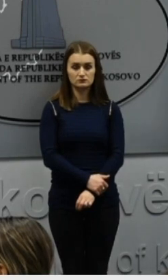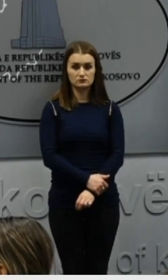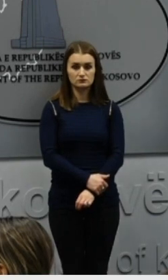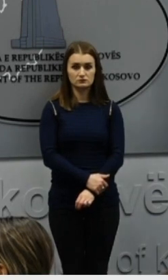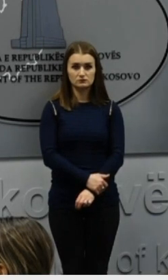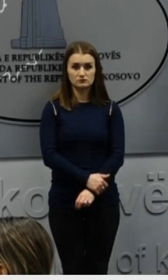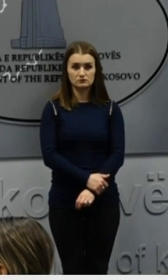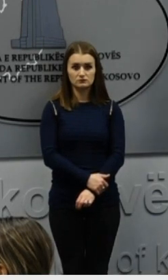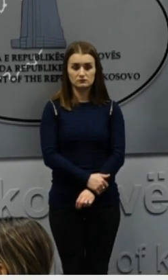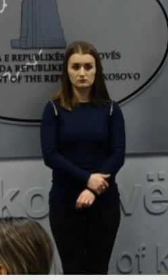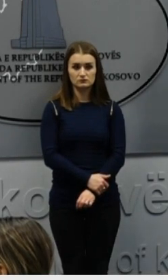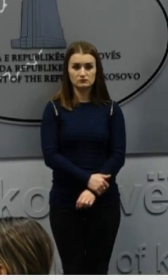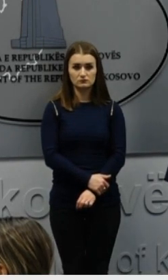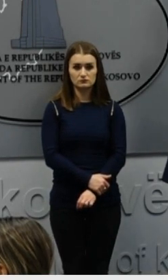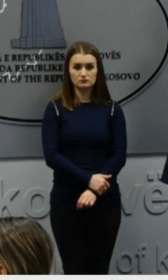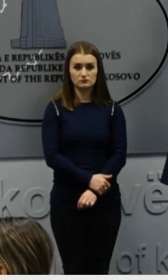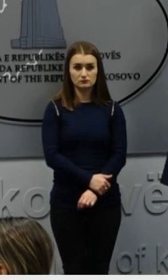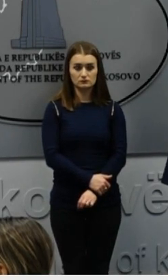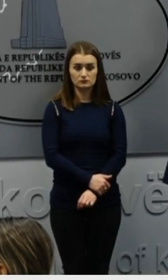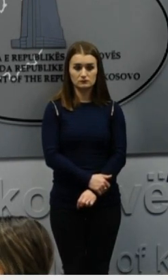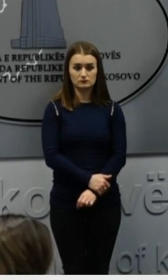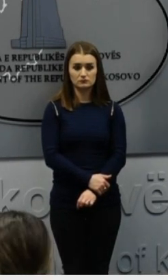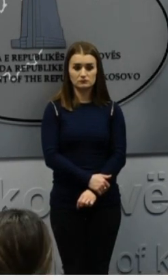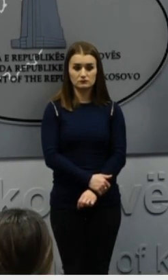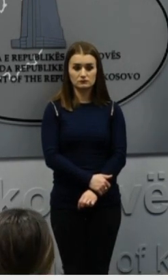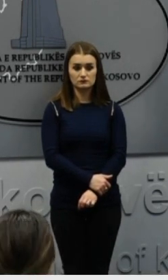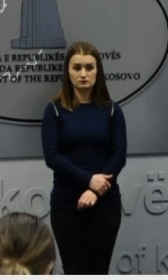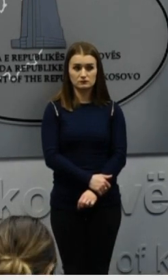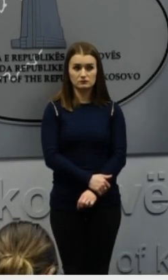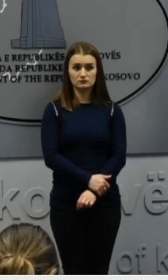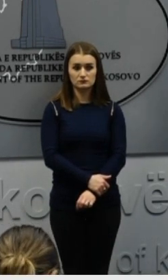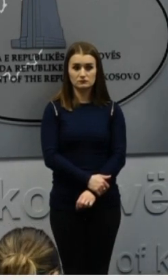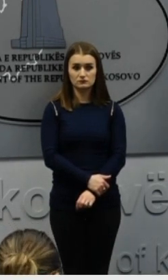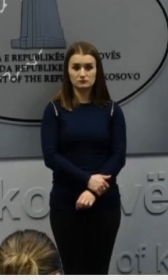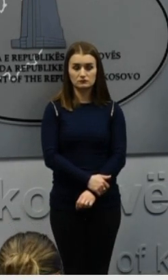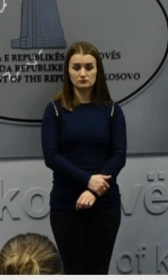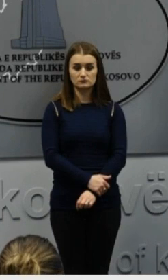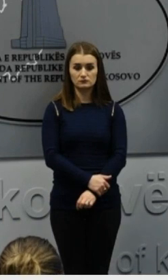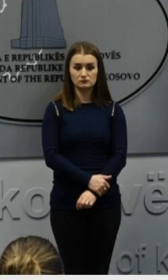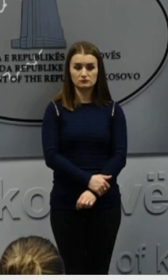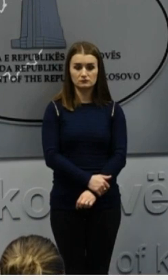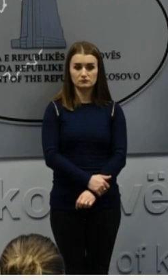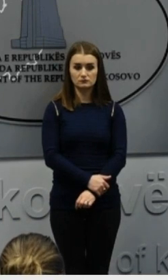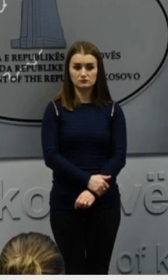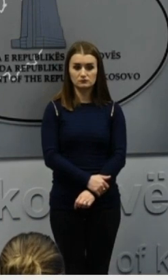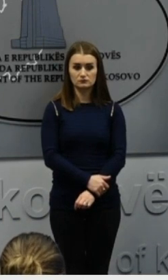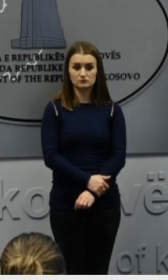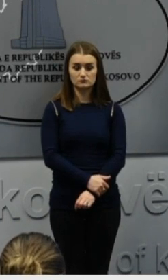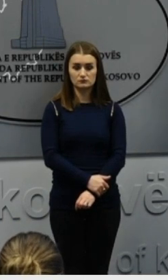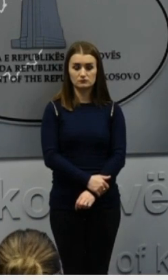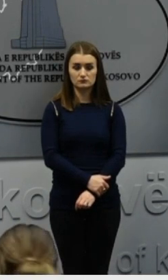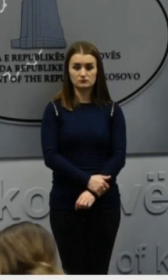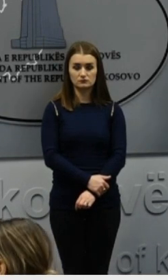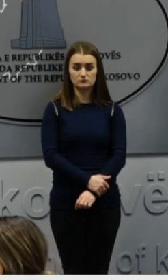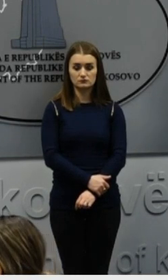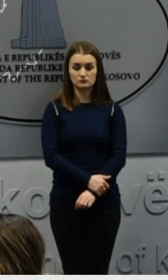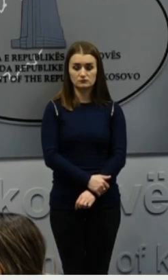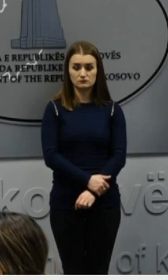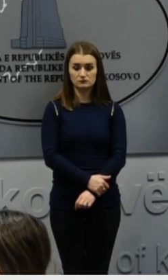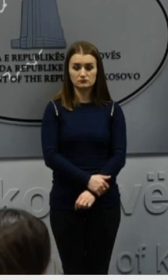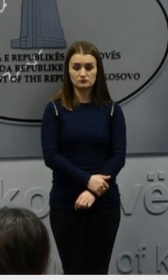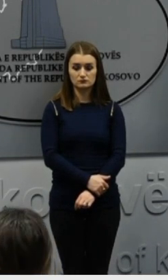da li se ulagalo u opremu, a za vas, rekli ste, Kosovo nema druge opcije